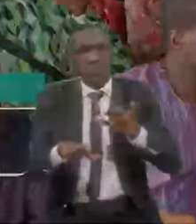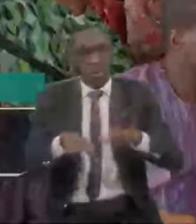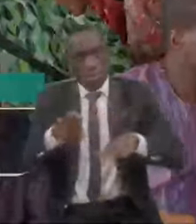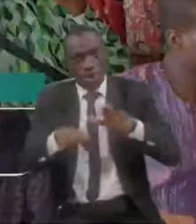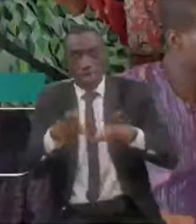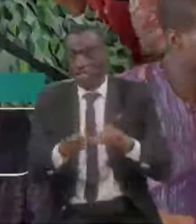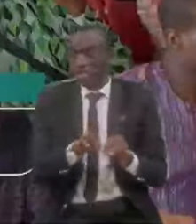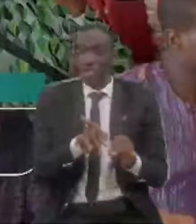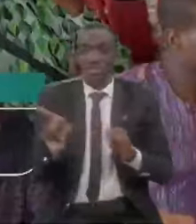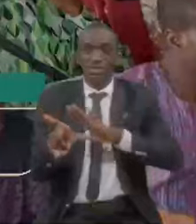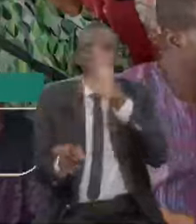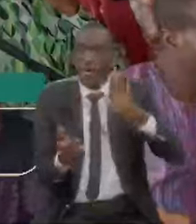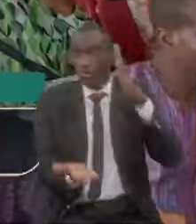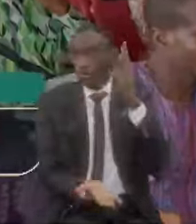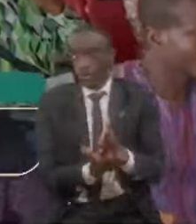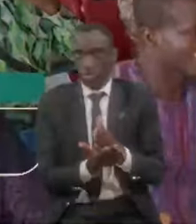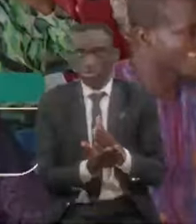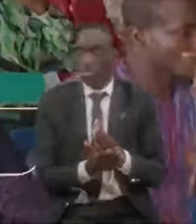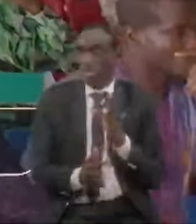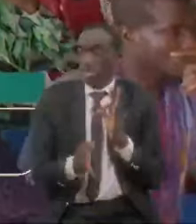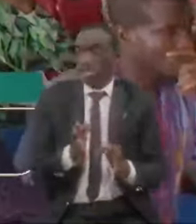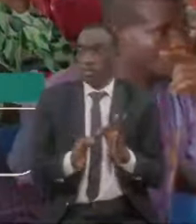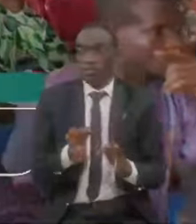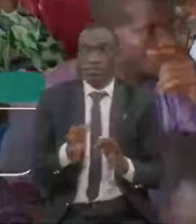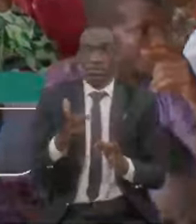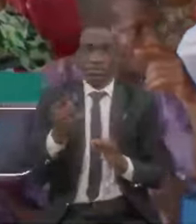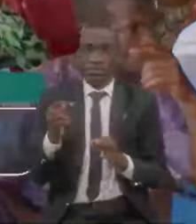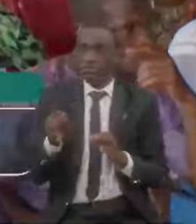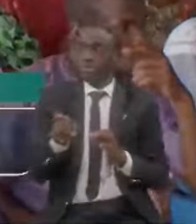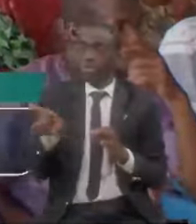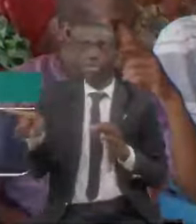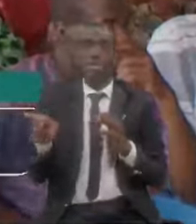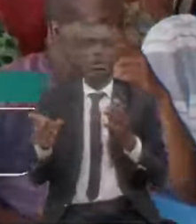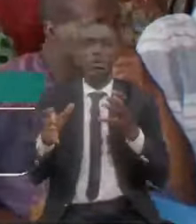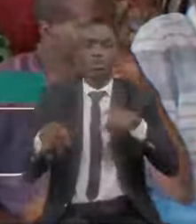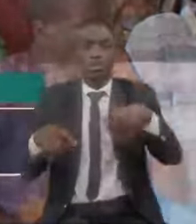marchant avec le maître, marchant avec lui,